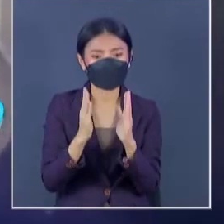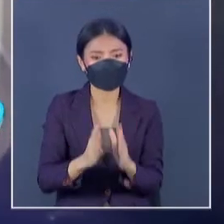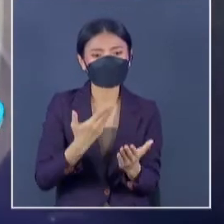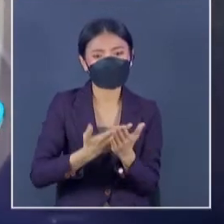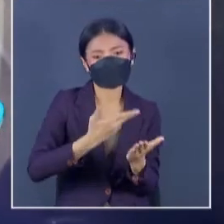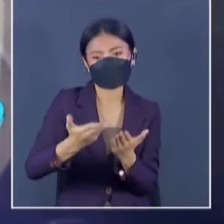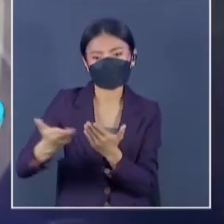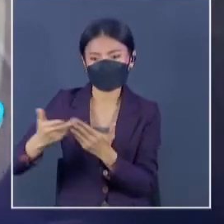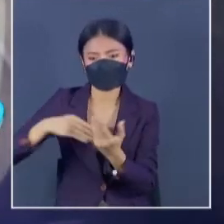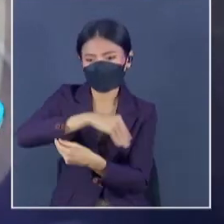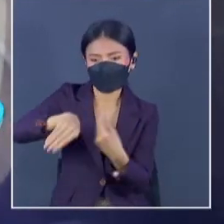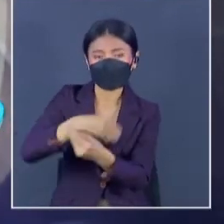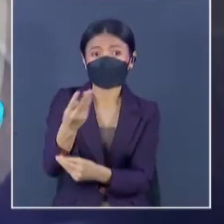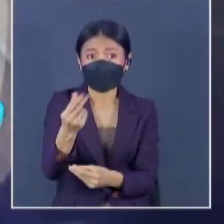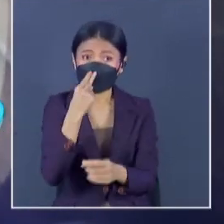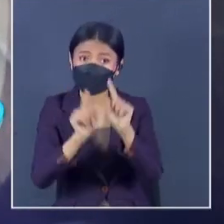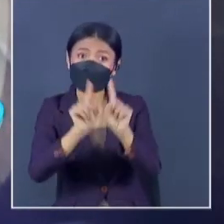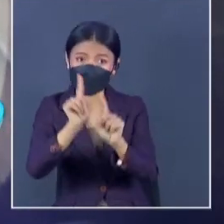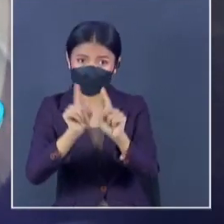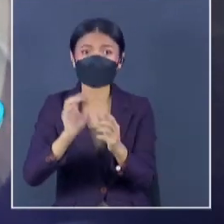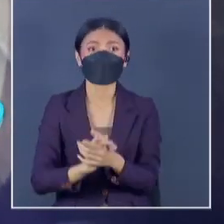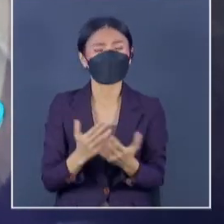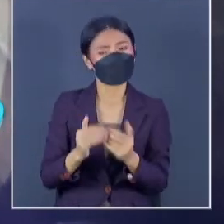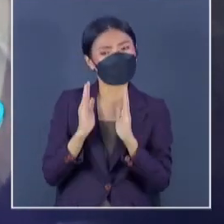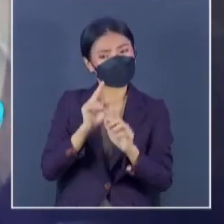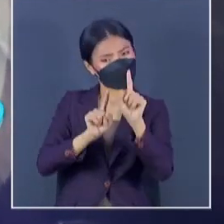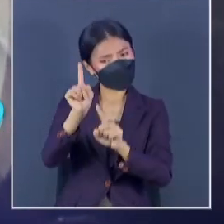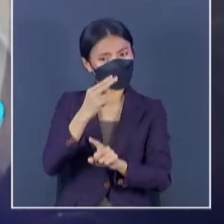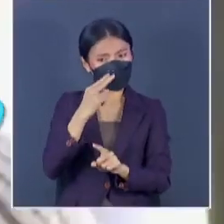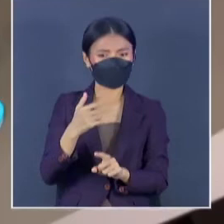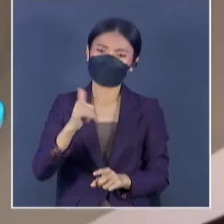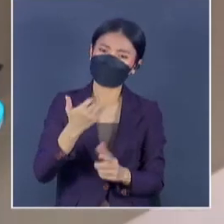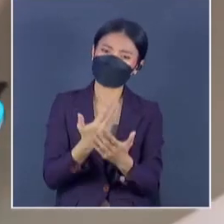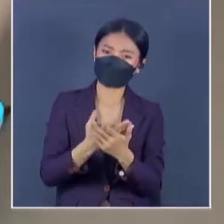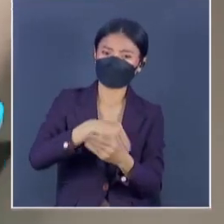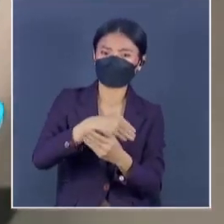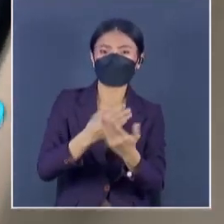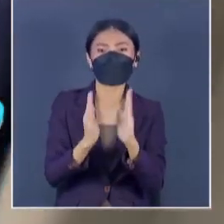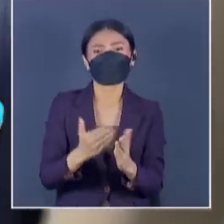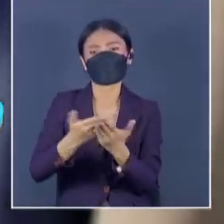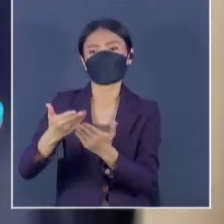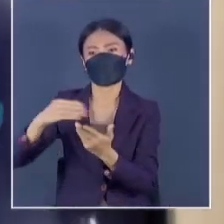ในวันพรุ่งนี้ค่ะนักวิเคราะห์ก็มีการคาดการณ์ว่าจะพุ่งขึ้น 7.1% ในเดือนธัน